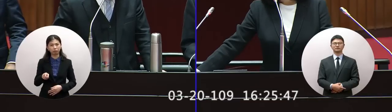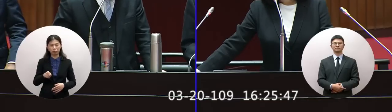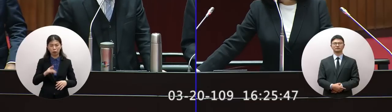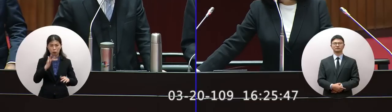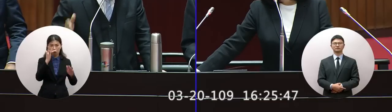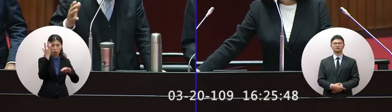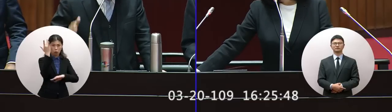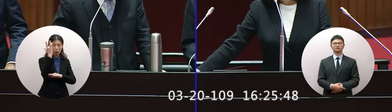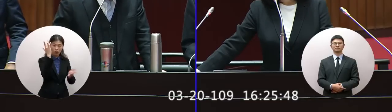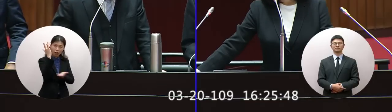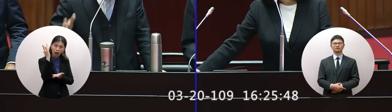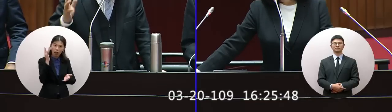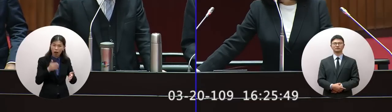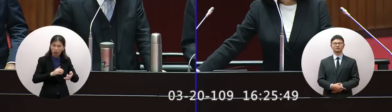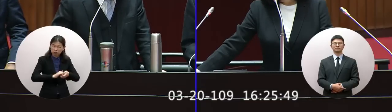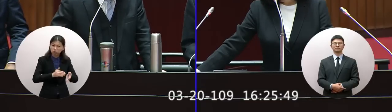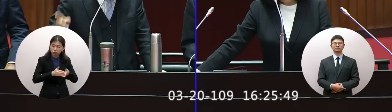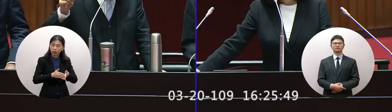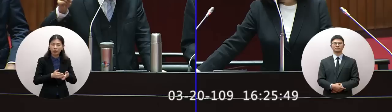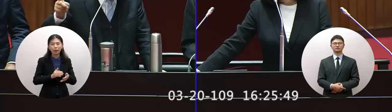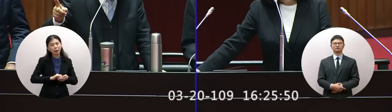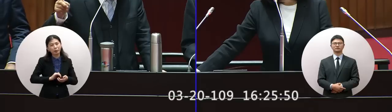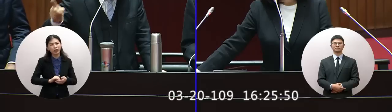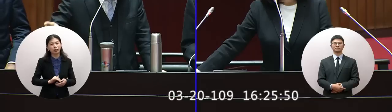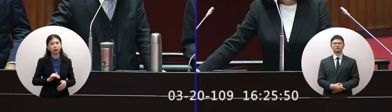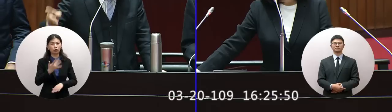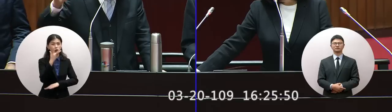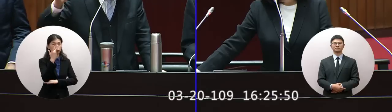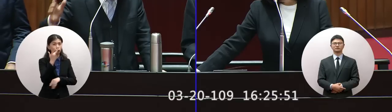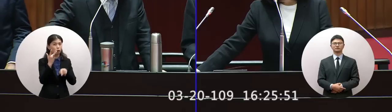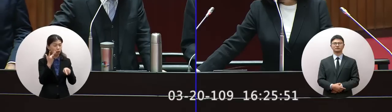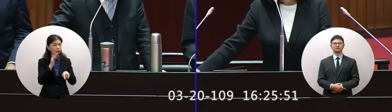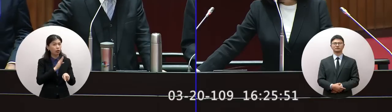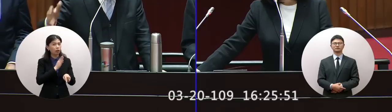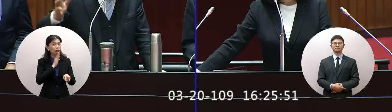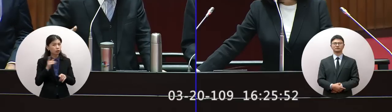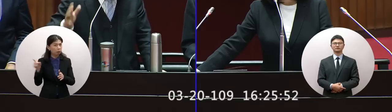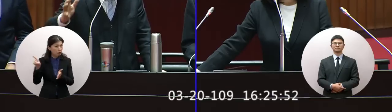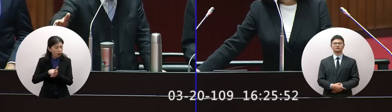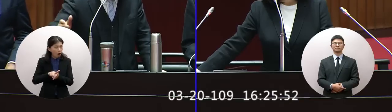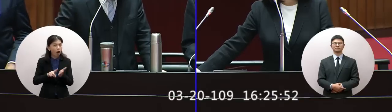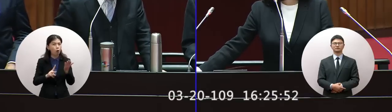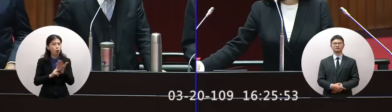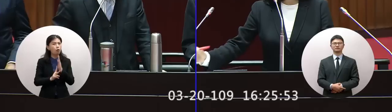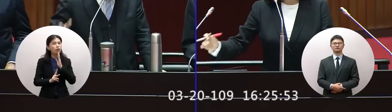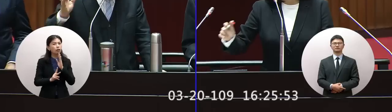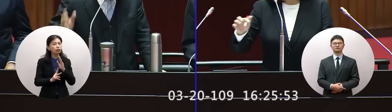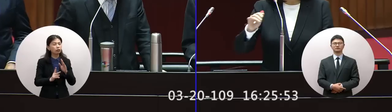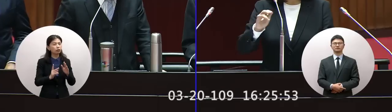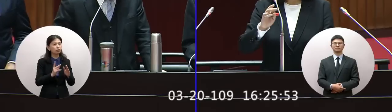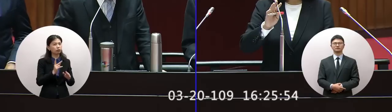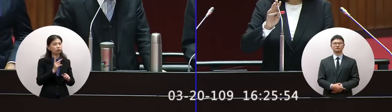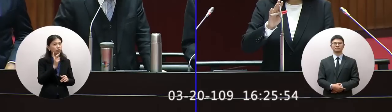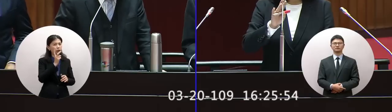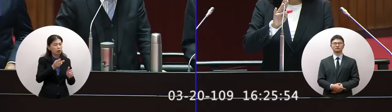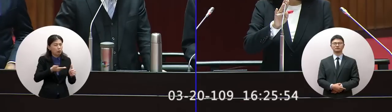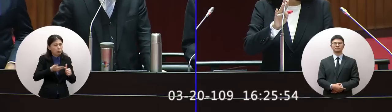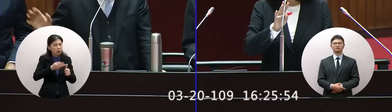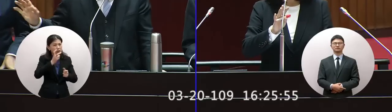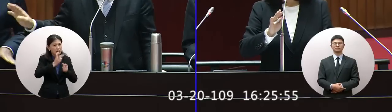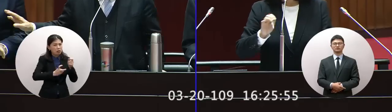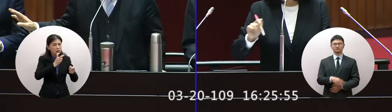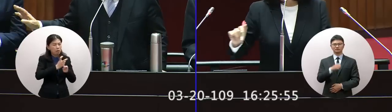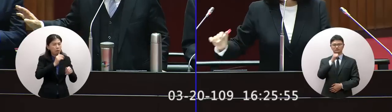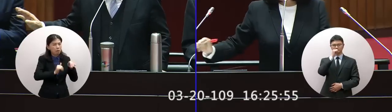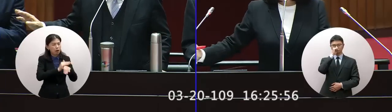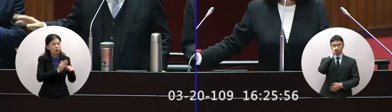要砍树？以及这些树木是不是我说的是经济作物呢，还是森林可以永续去存在？